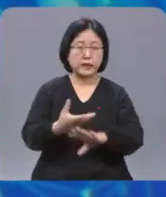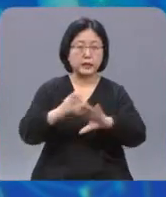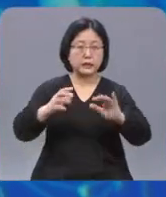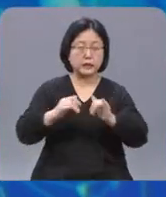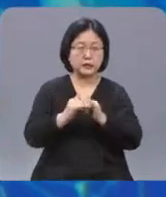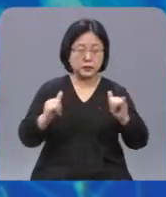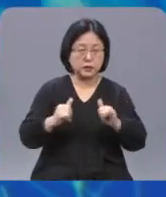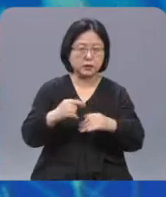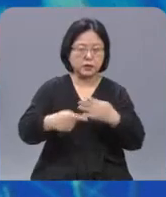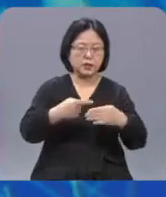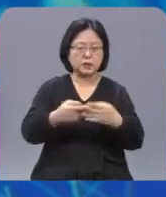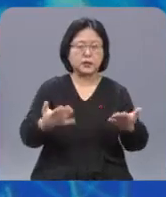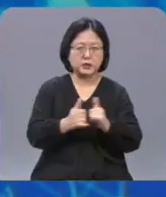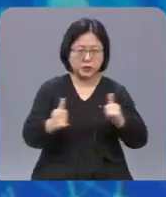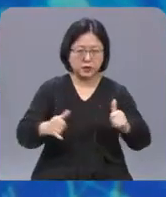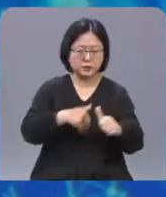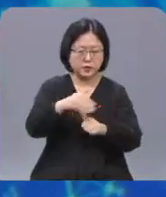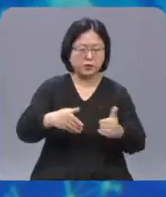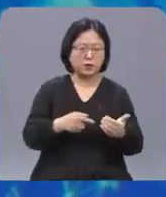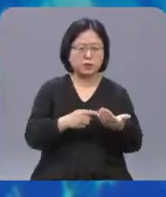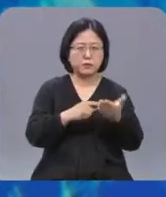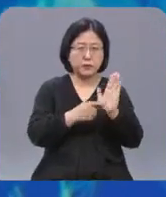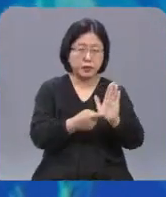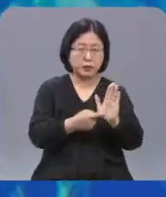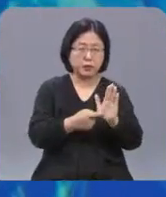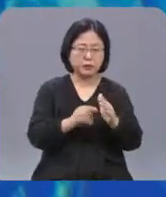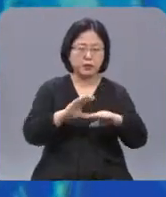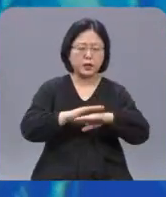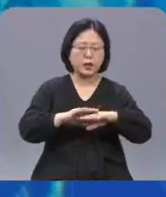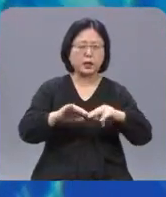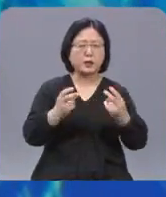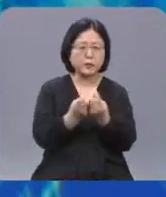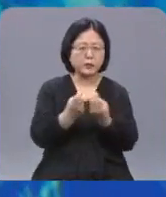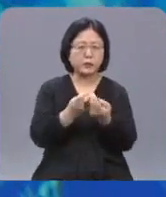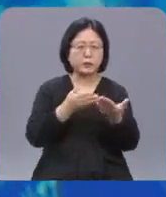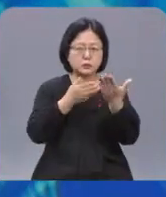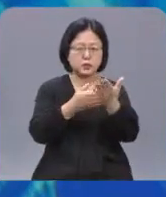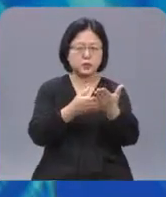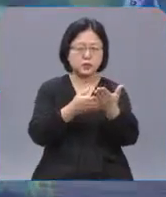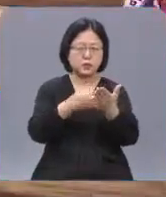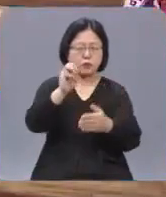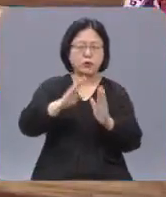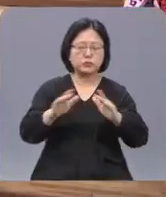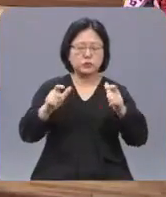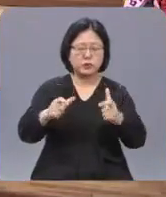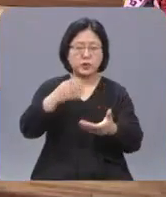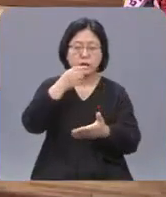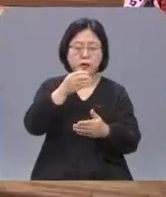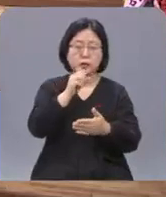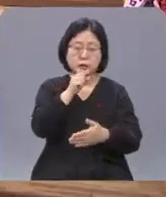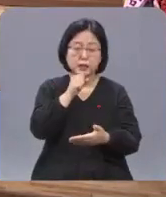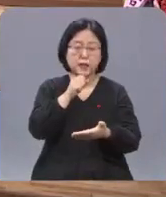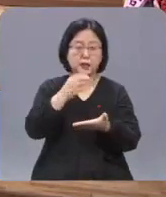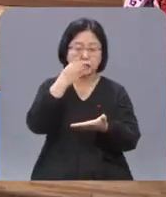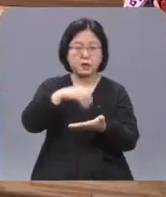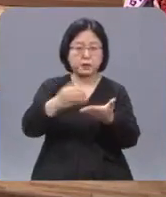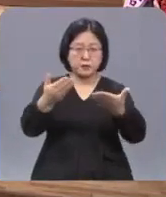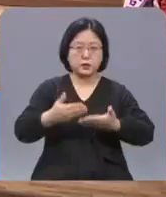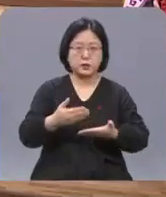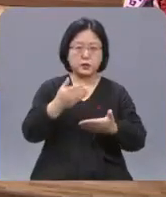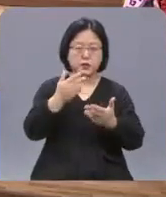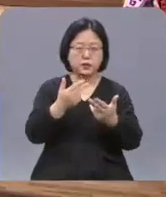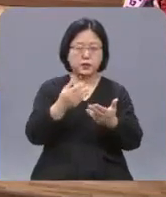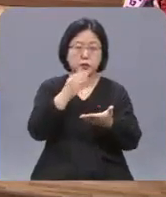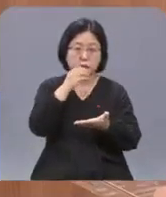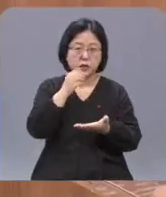외국인 계절근로제 실태를 고발하고 대안을 제시한 kbs의 기획보도가 광주전함 기자상을 수상했습니다 광주전함